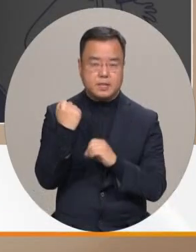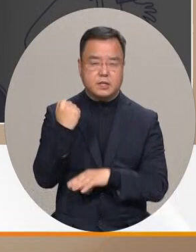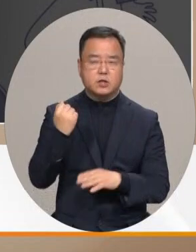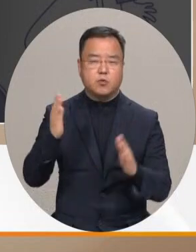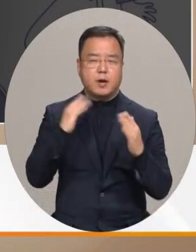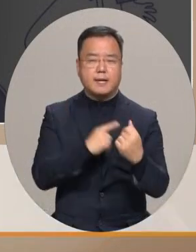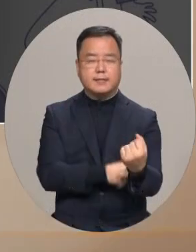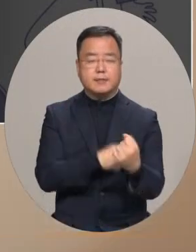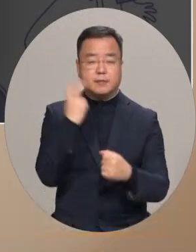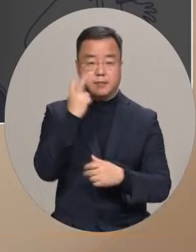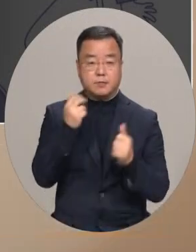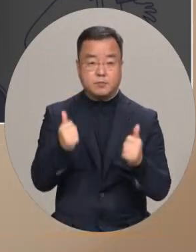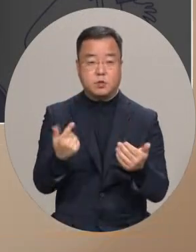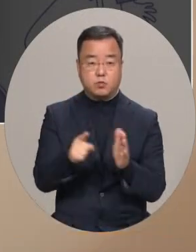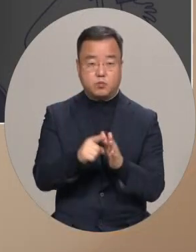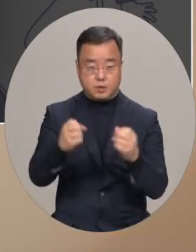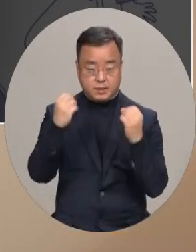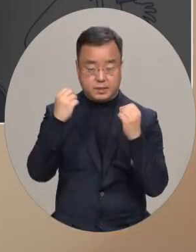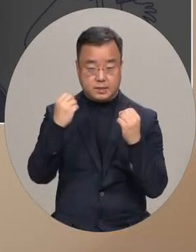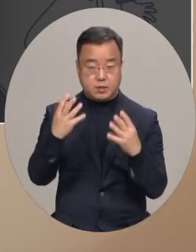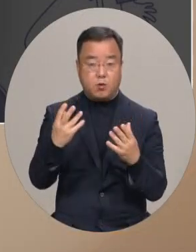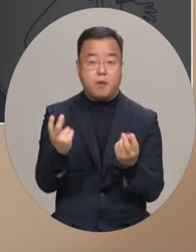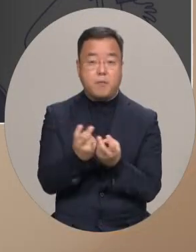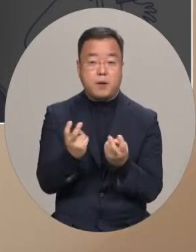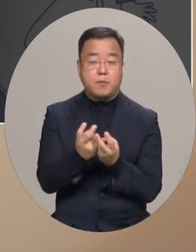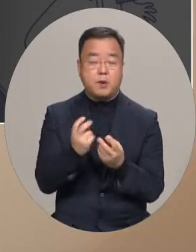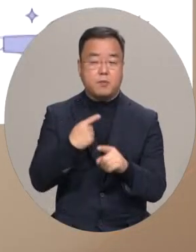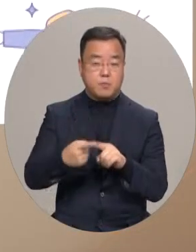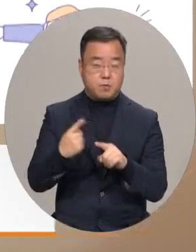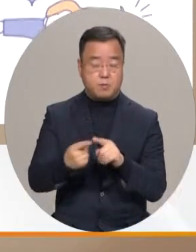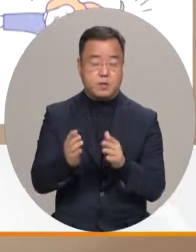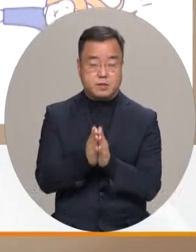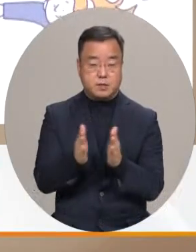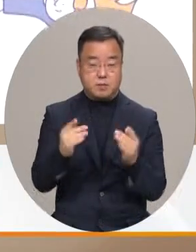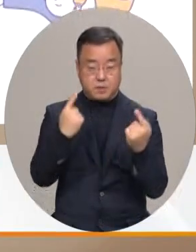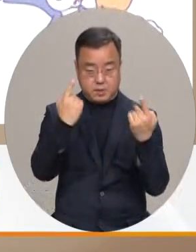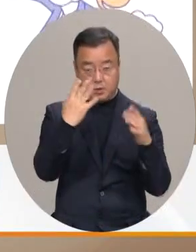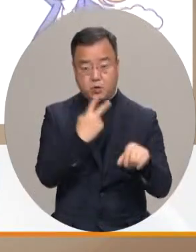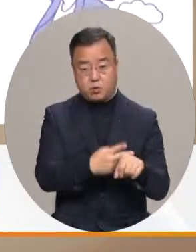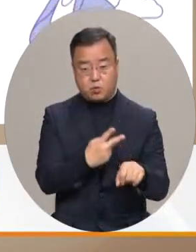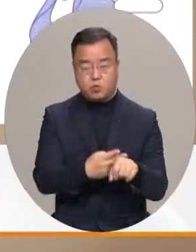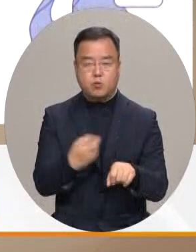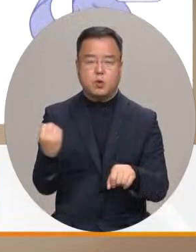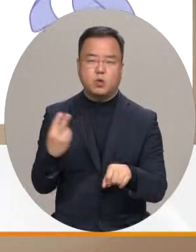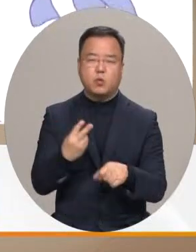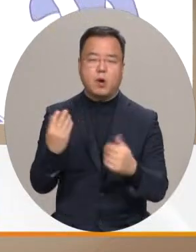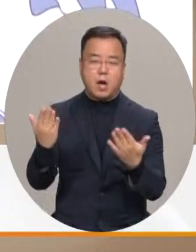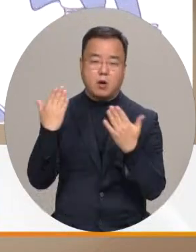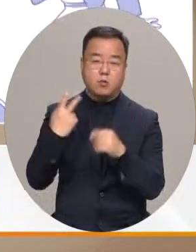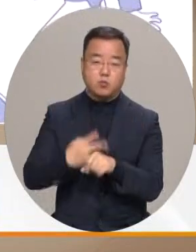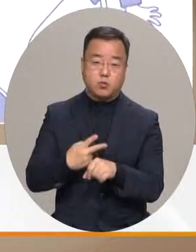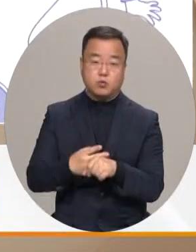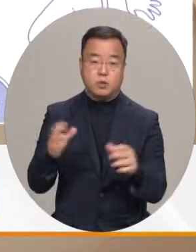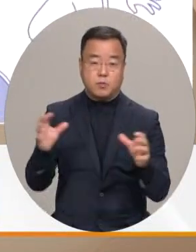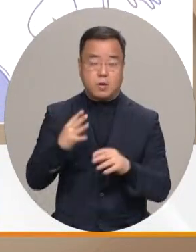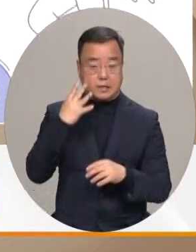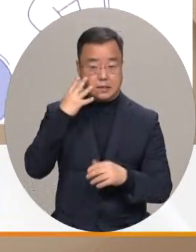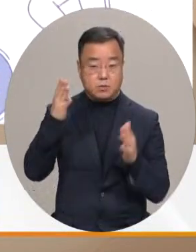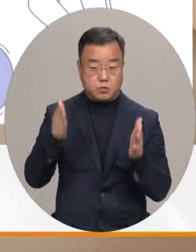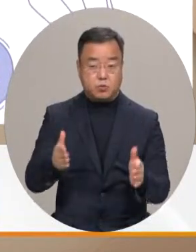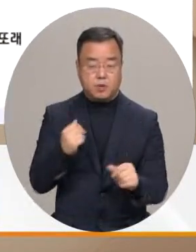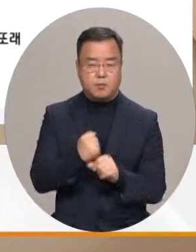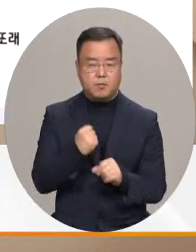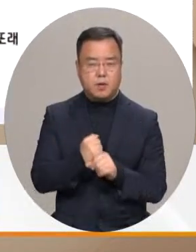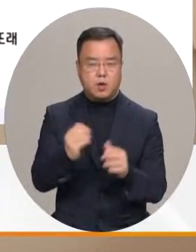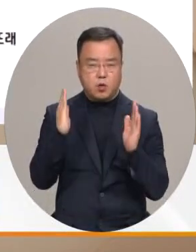진단을 위한 새로운 모델을 도입한 건데요 대학 교수와 교사들이 모여 4개월에 걸쳐 개발한 모델입니다 단순히